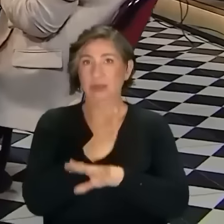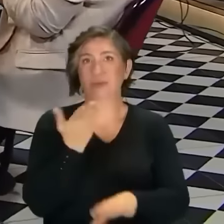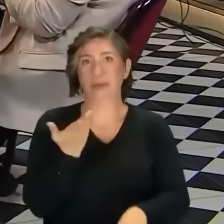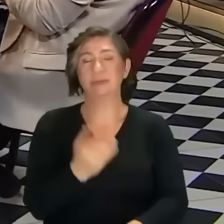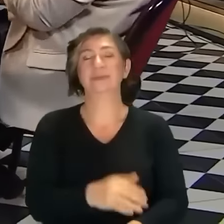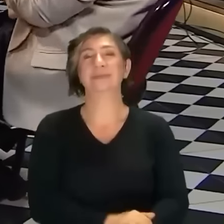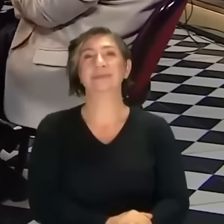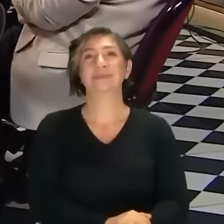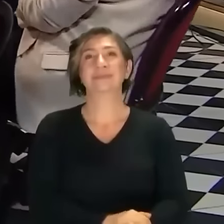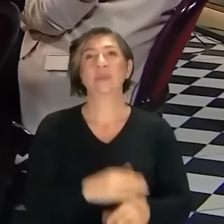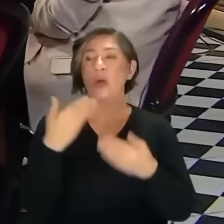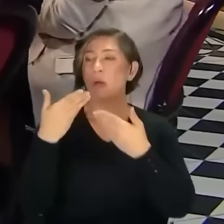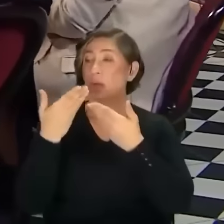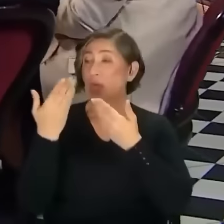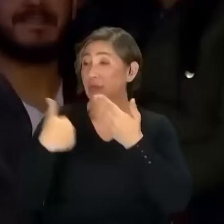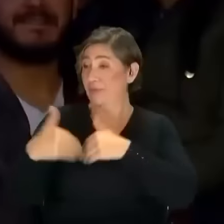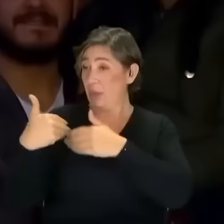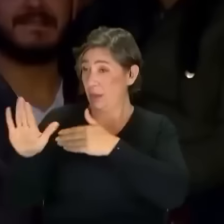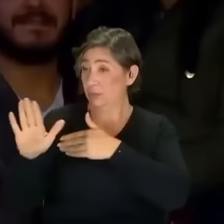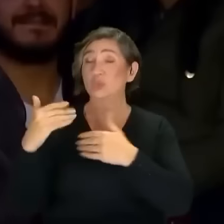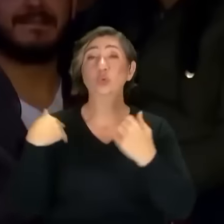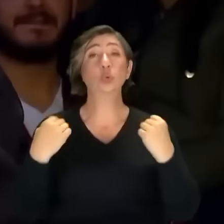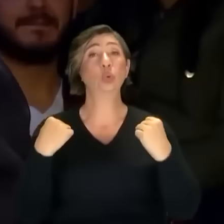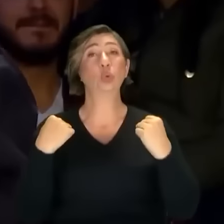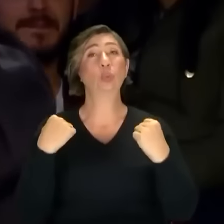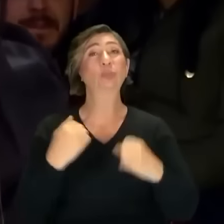kesinlikle ayrıldım Ve çok güçlüyüm